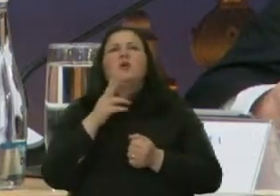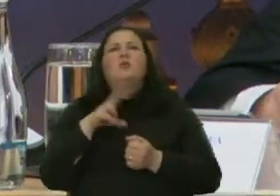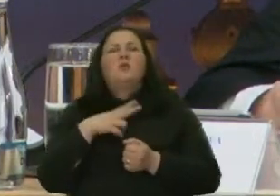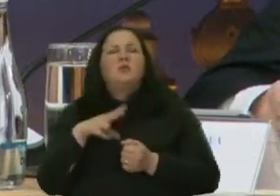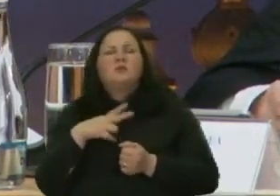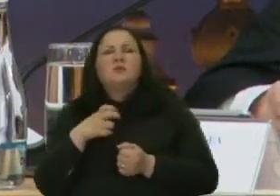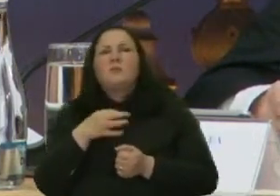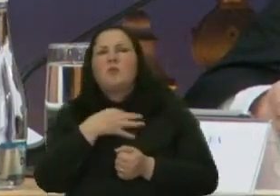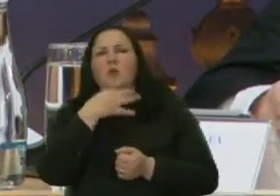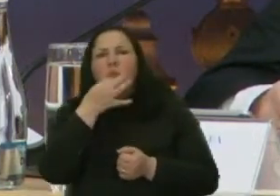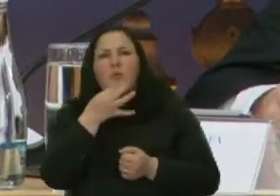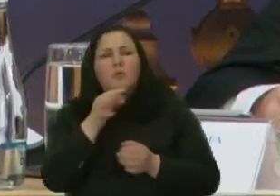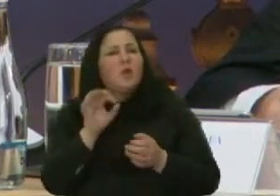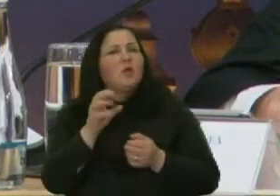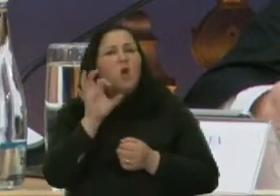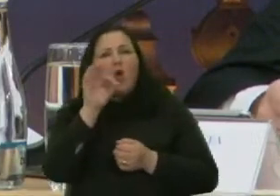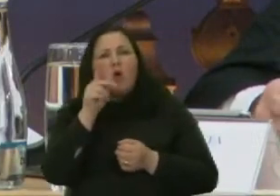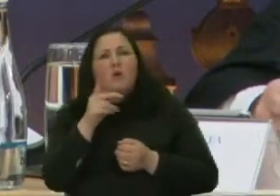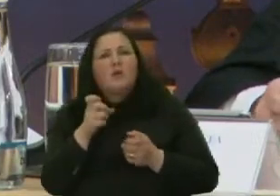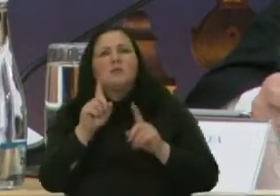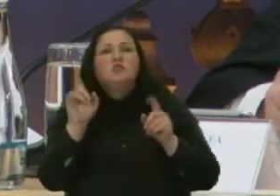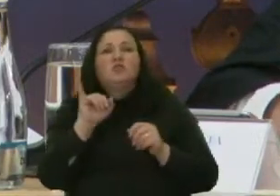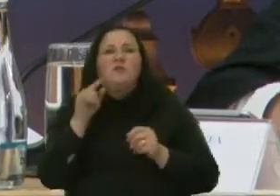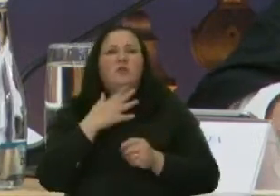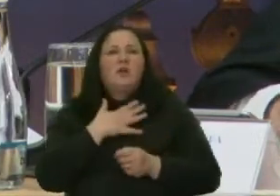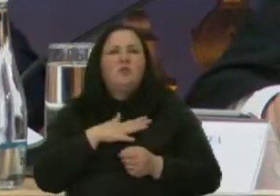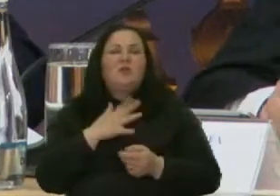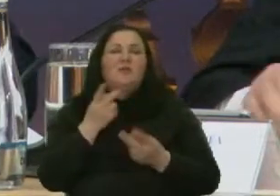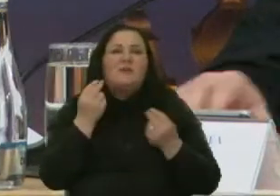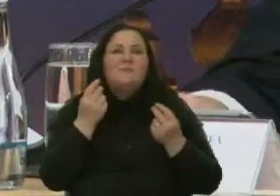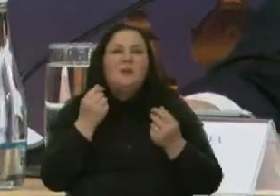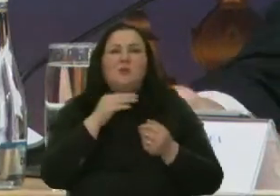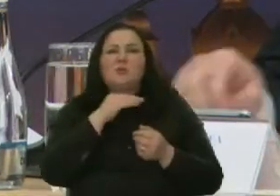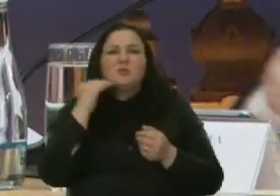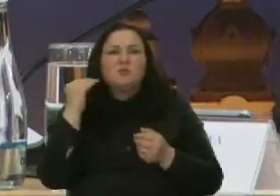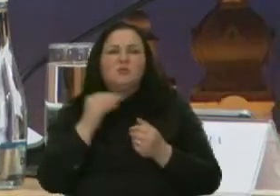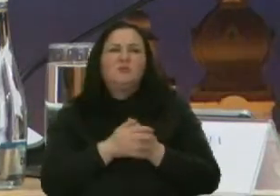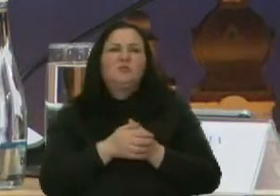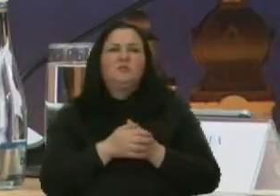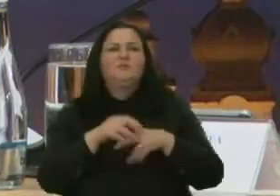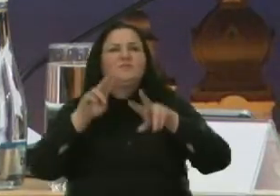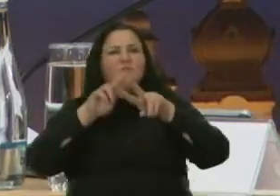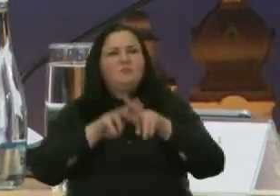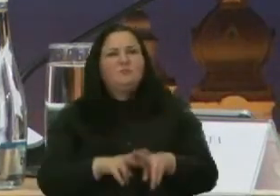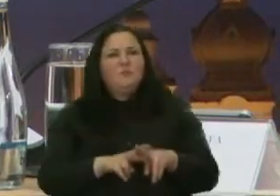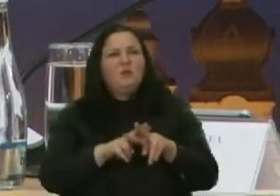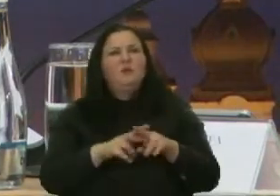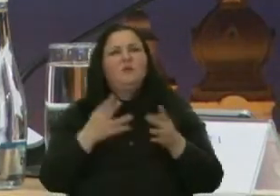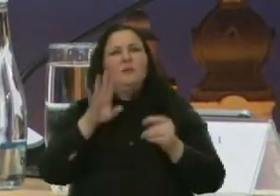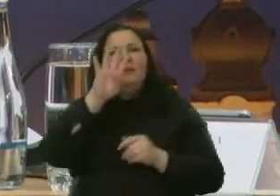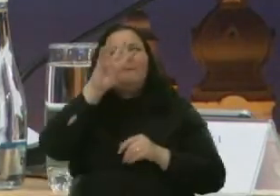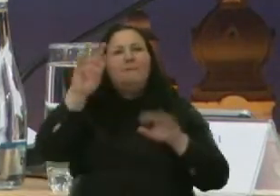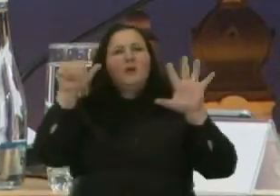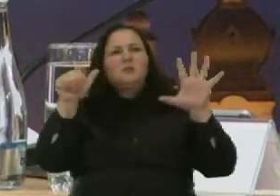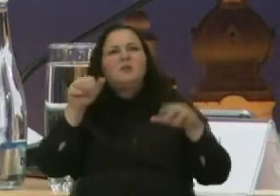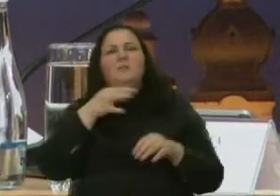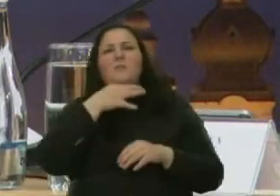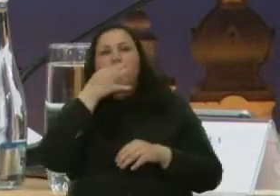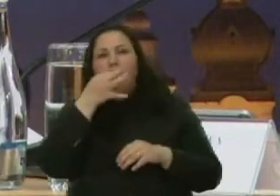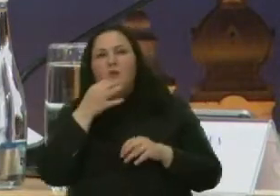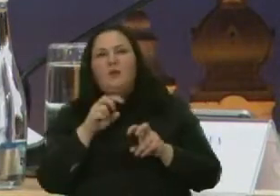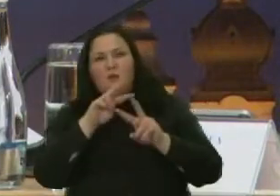propuneri în regulă și că nu ar dori cineva ă am rămas în jur de 46 de propuneri în